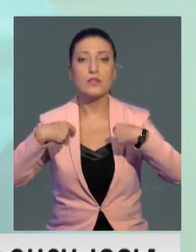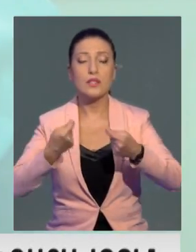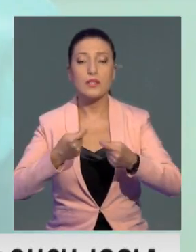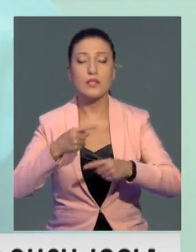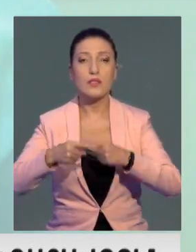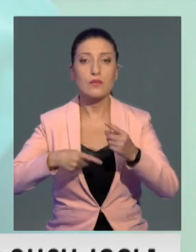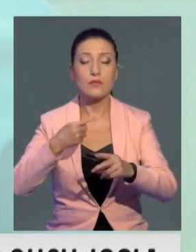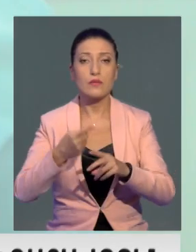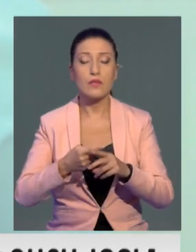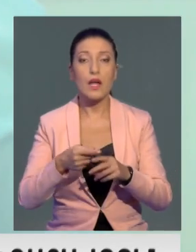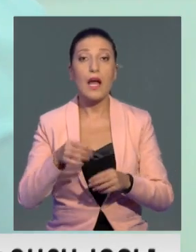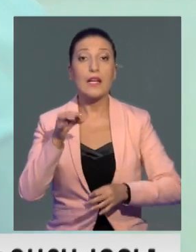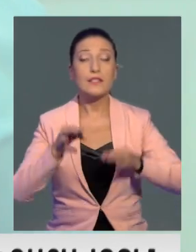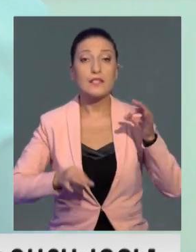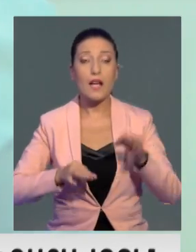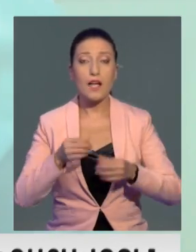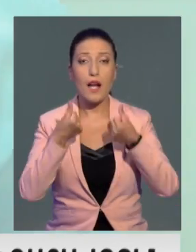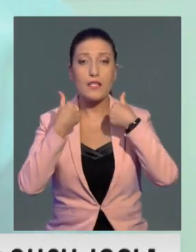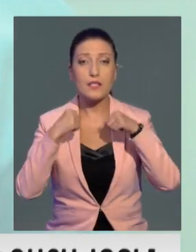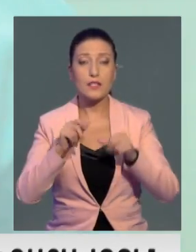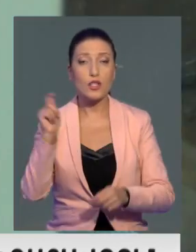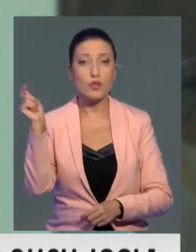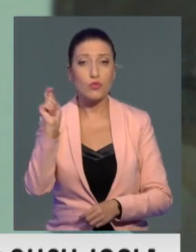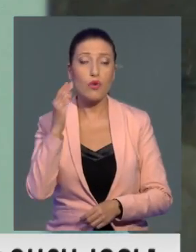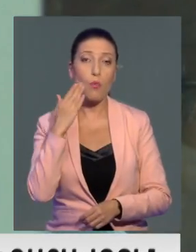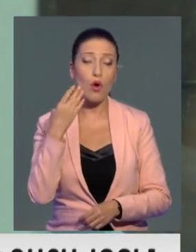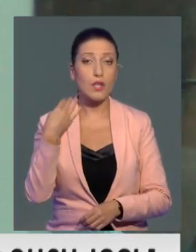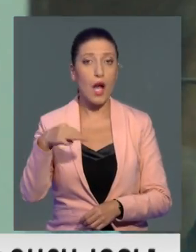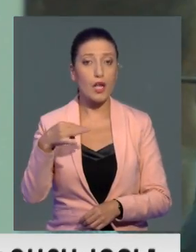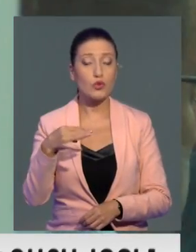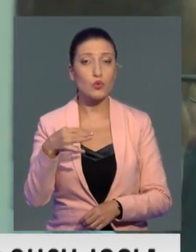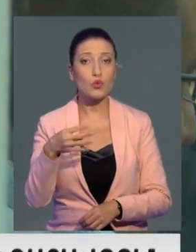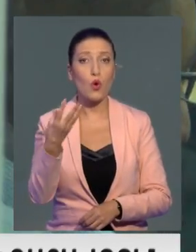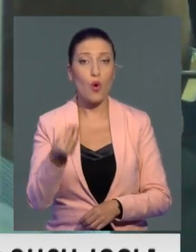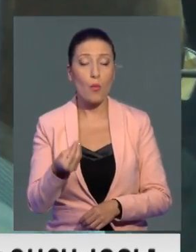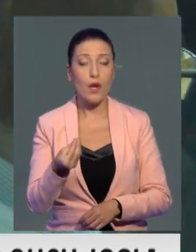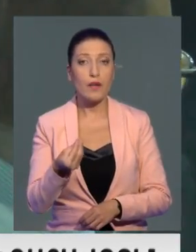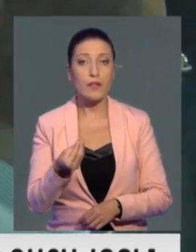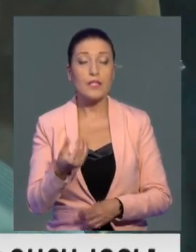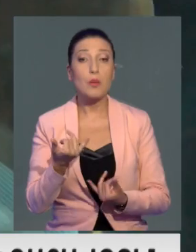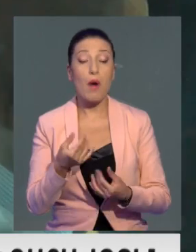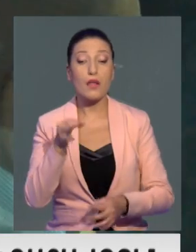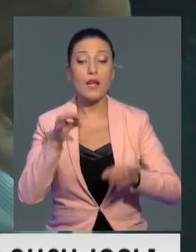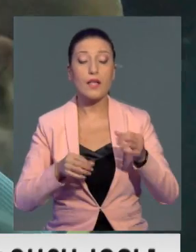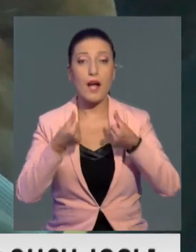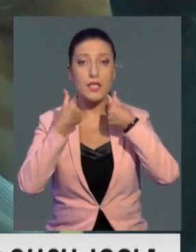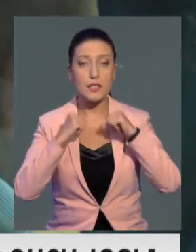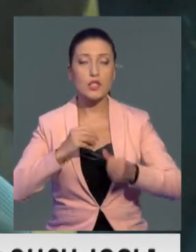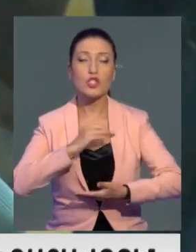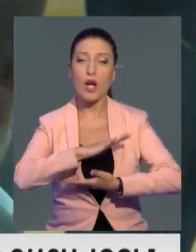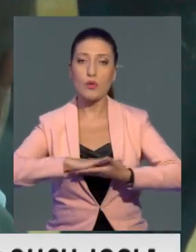իրավահաջորդների, դատական նիստը ընդմիջվեց մոտ 40 րոպեով, այս պահին կրկին շարունակում է դատական նիստը